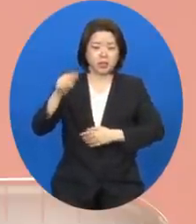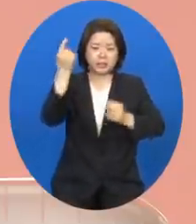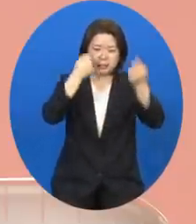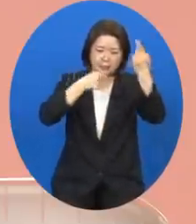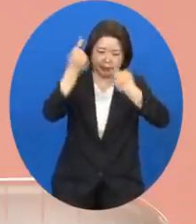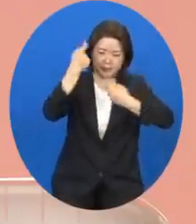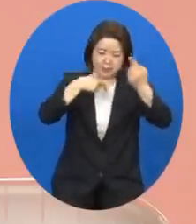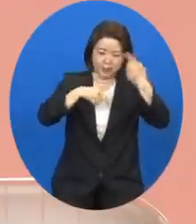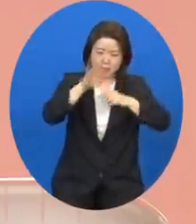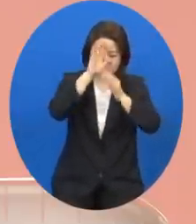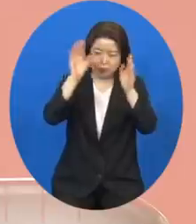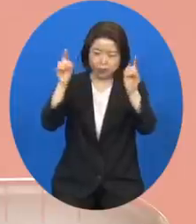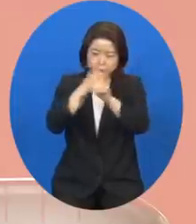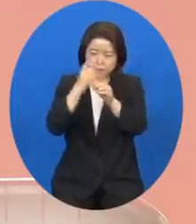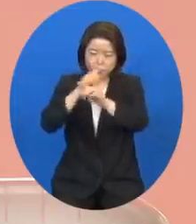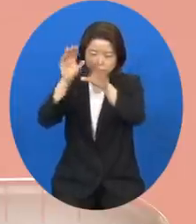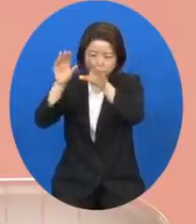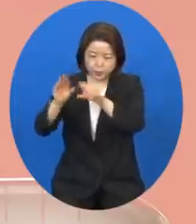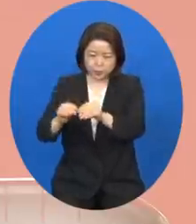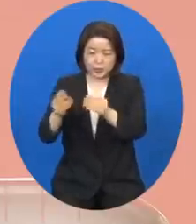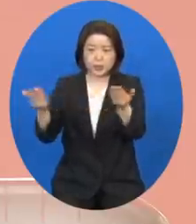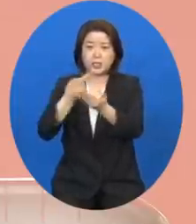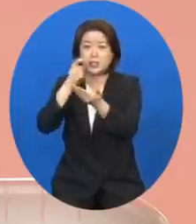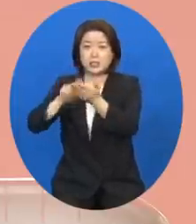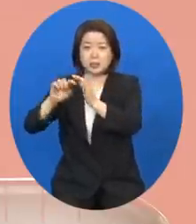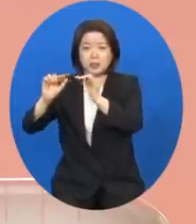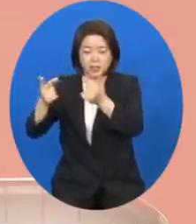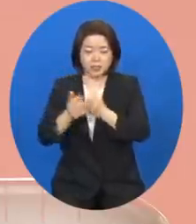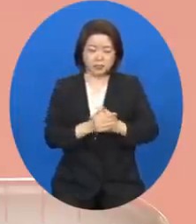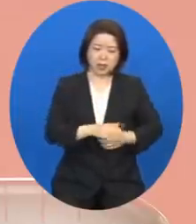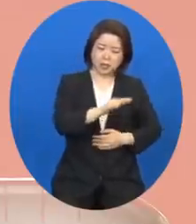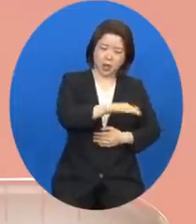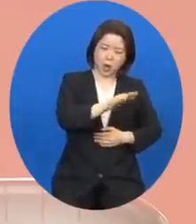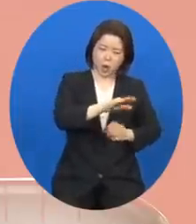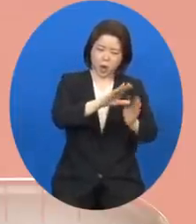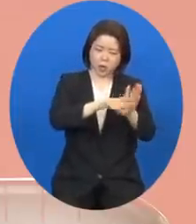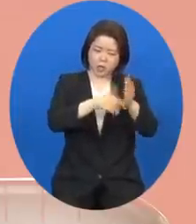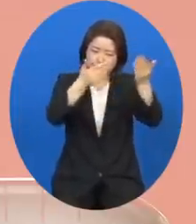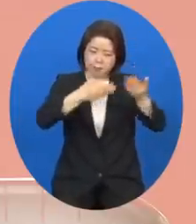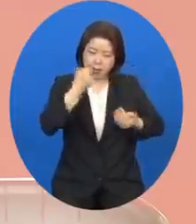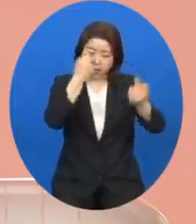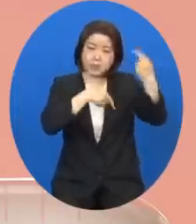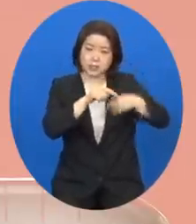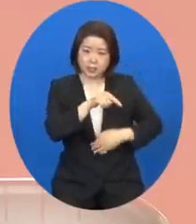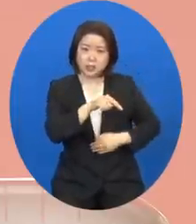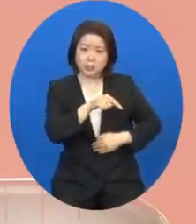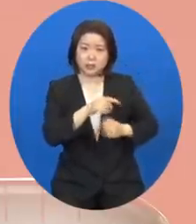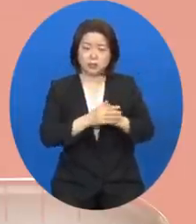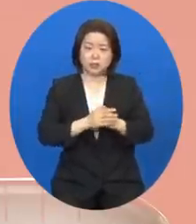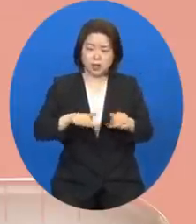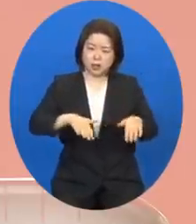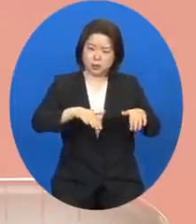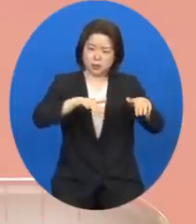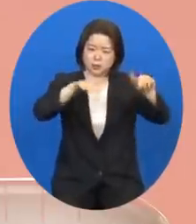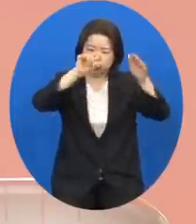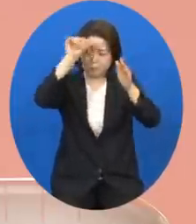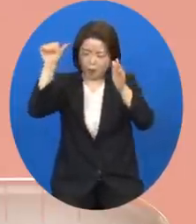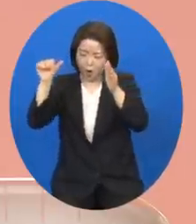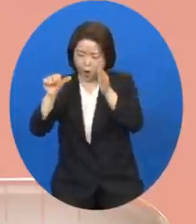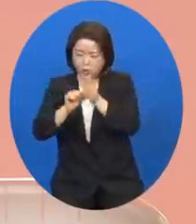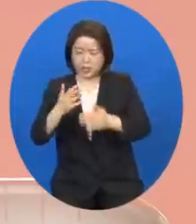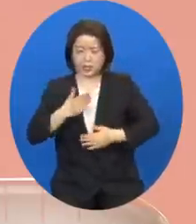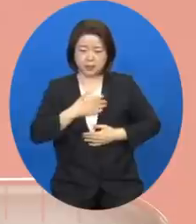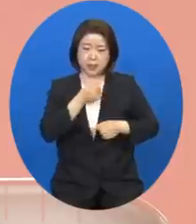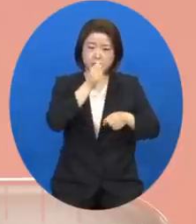일이 쉬운 일은 아니지만 어릴 때 받은 상처는 평생의 자기의